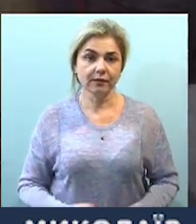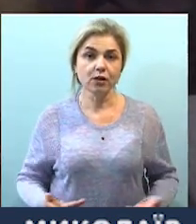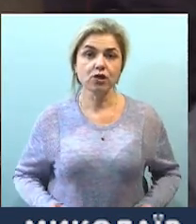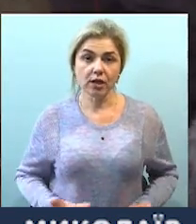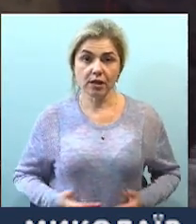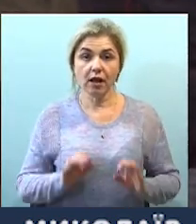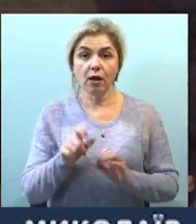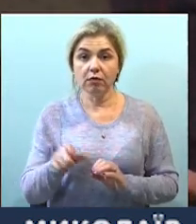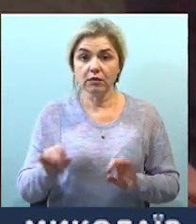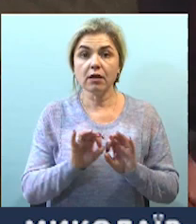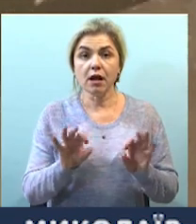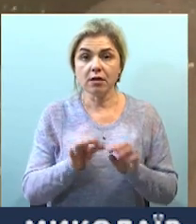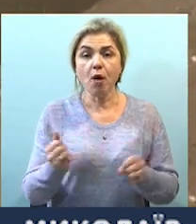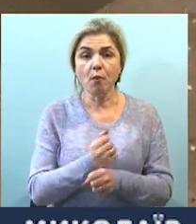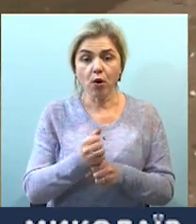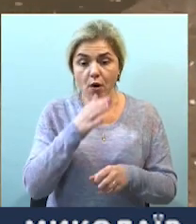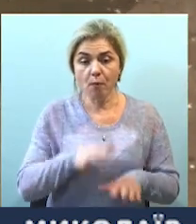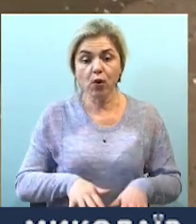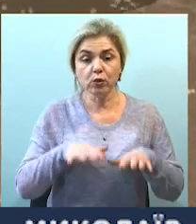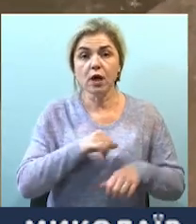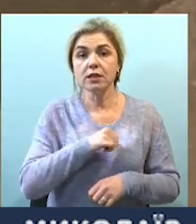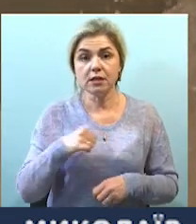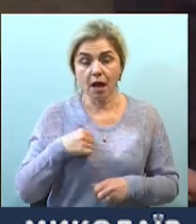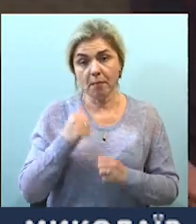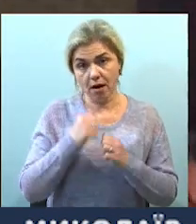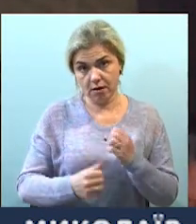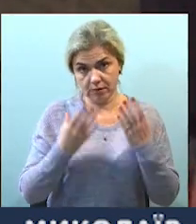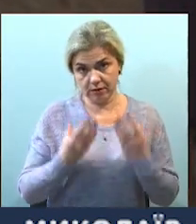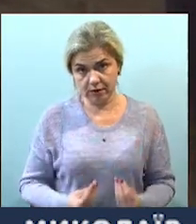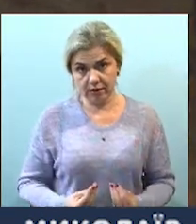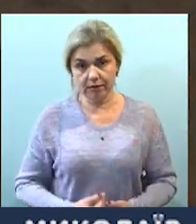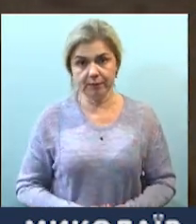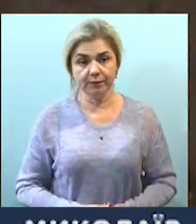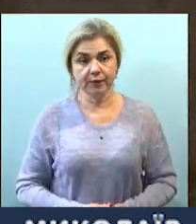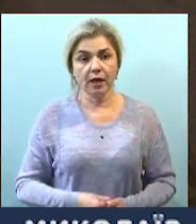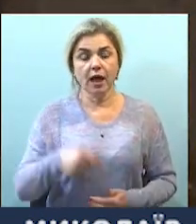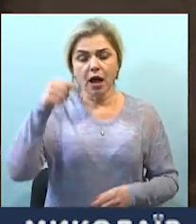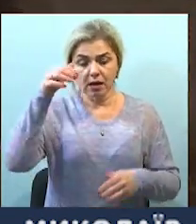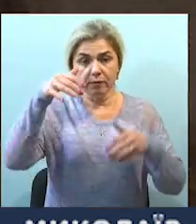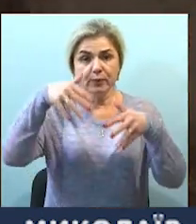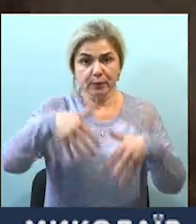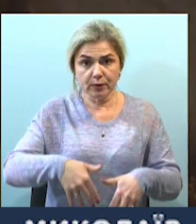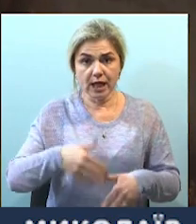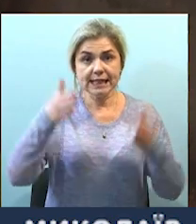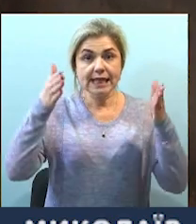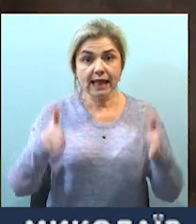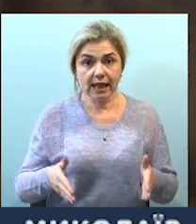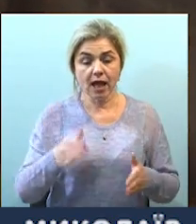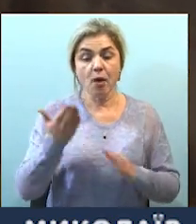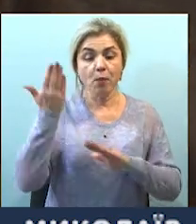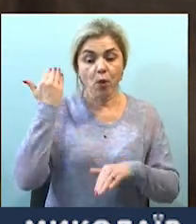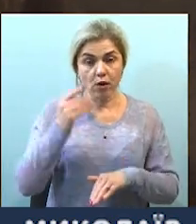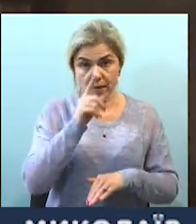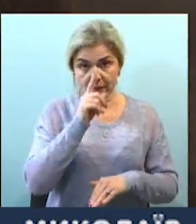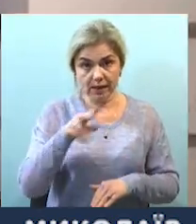Мешканці розповідають, борються з потоком самостійно ледве не щодня. Вода стікає з стіни і набирається плином. З прошлого декабря